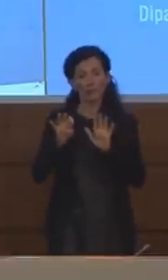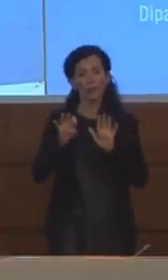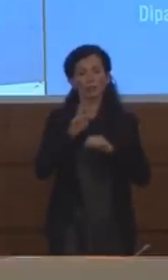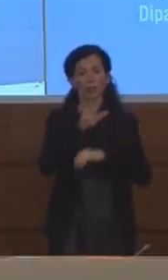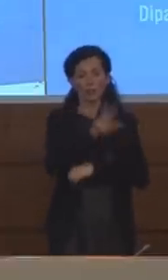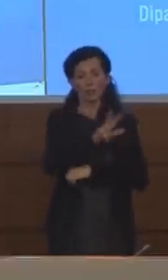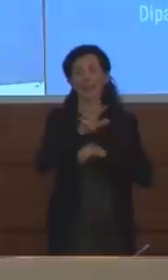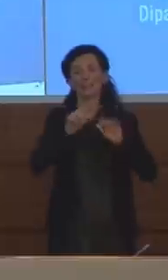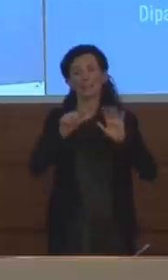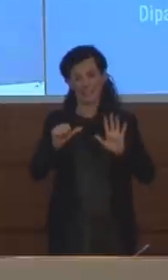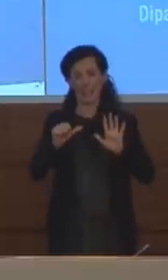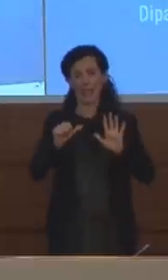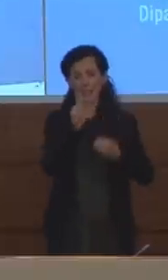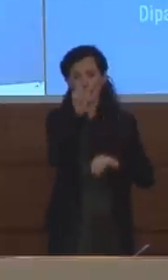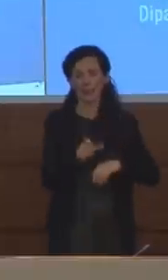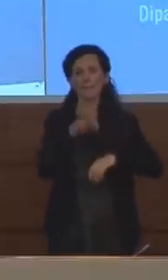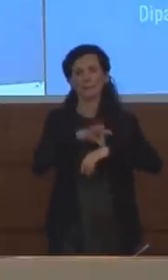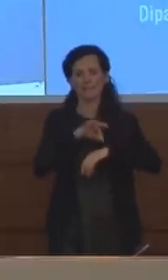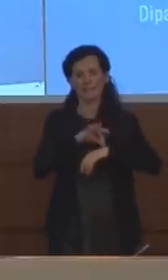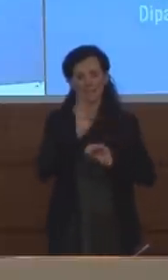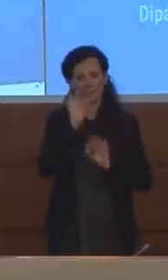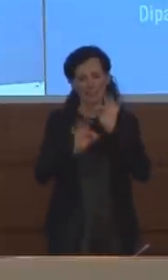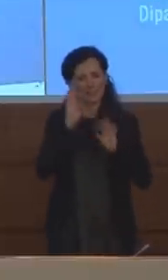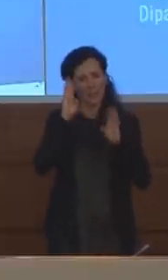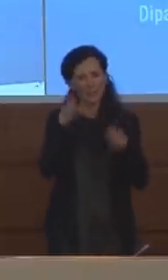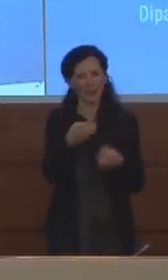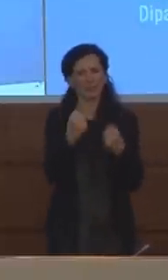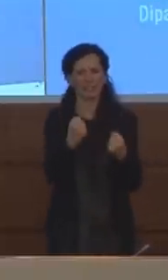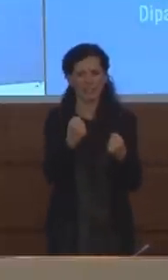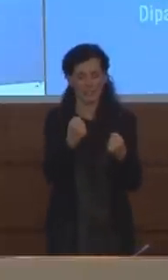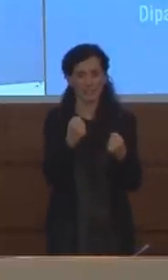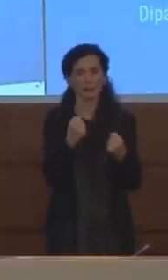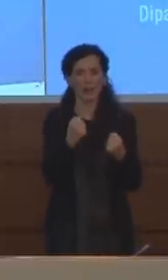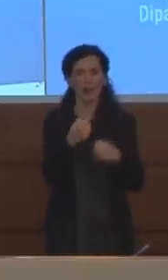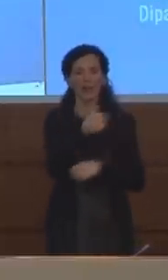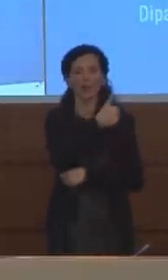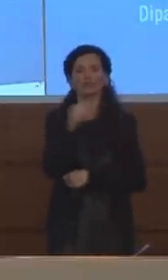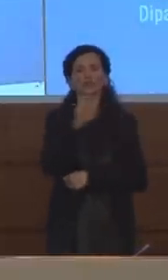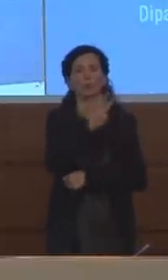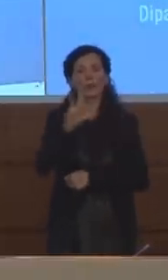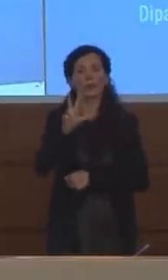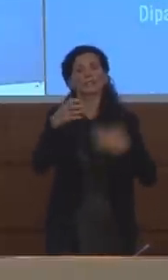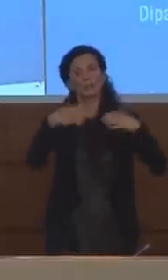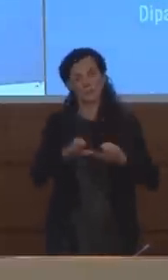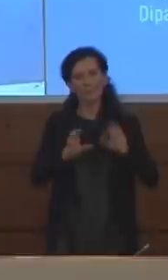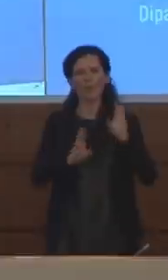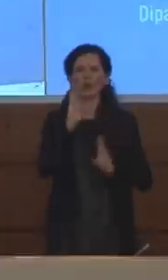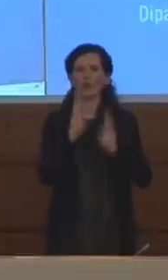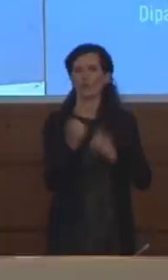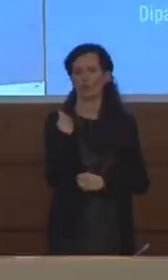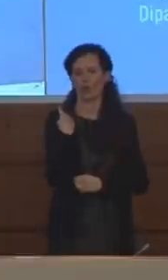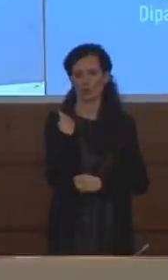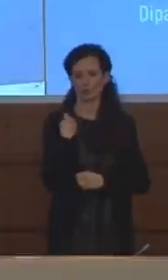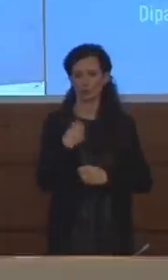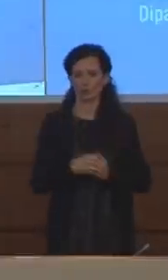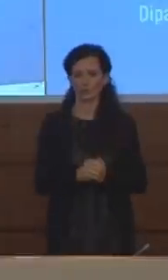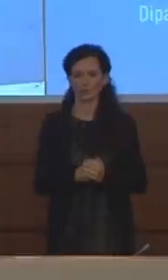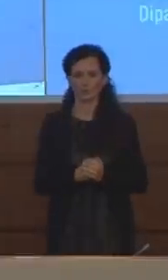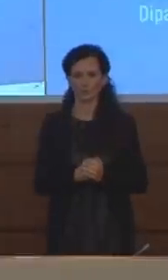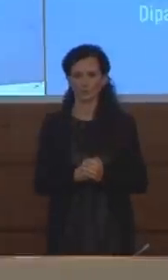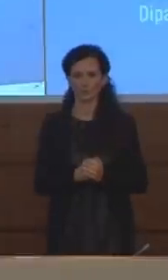2936 pazienti in terapia intensiva meno 143 rispetto a ieri 2